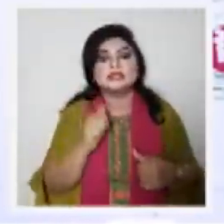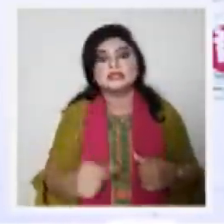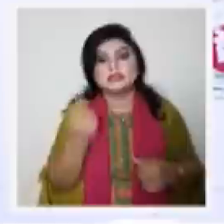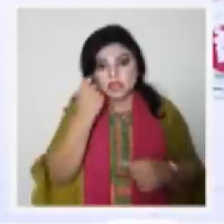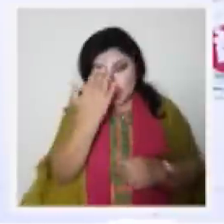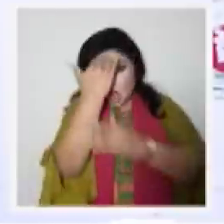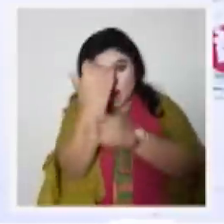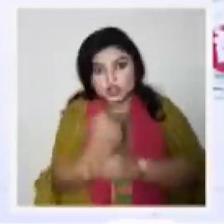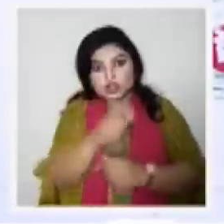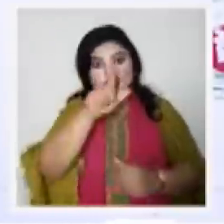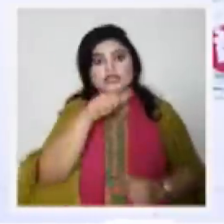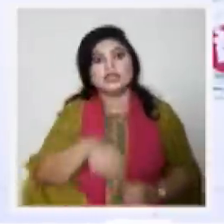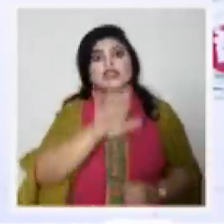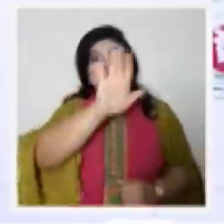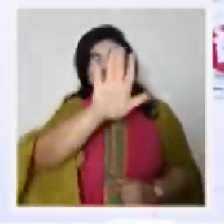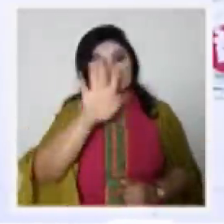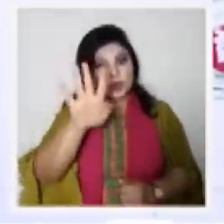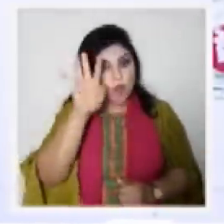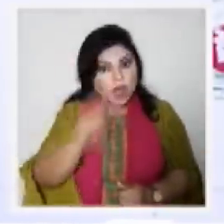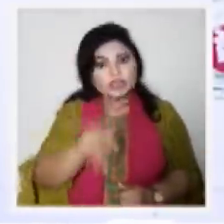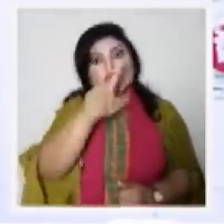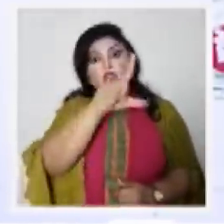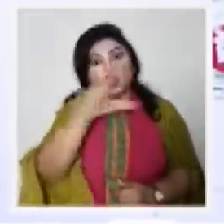777,558 জনকে। দক্ষিণ পূর্ব এশিয়ায়